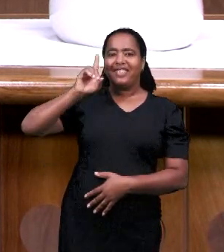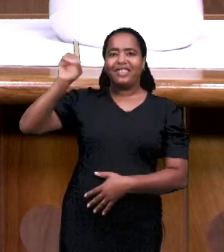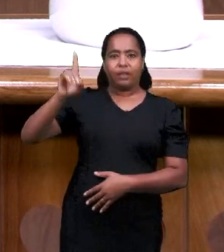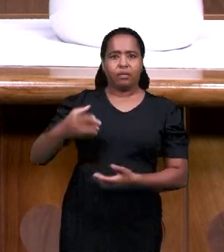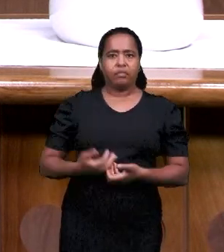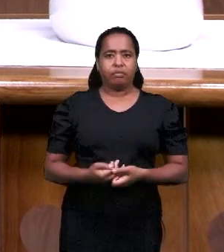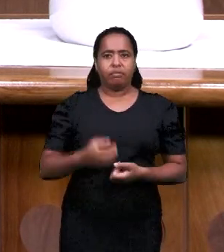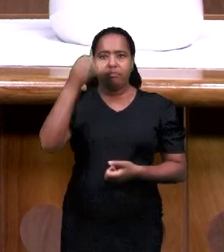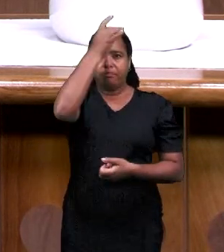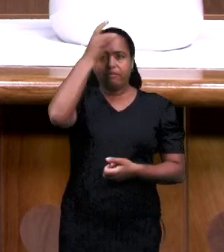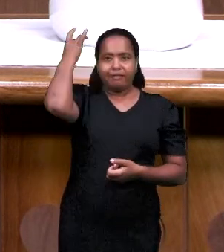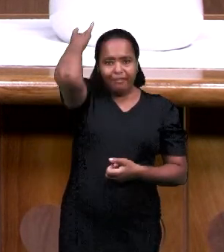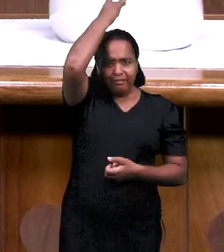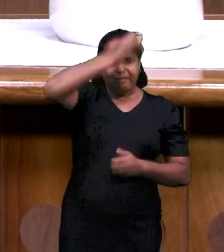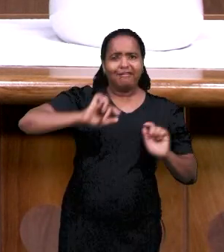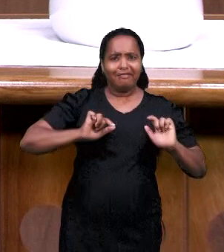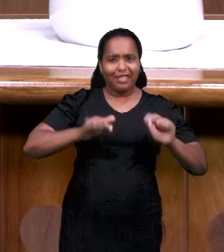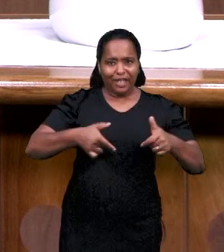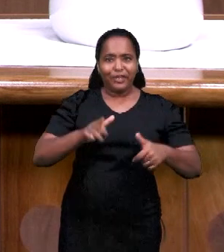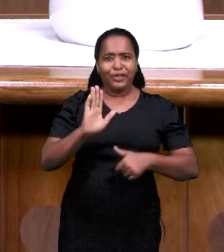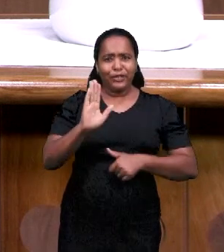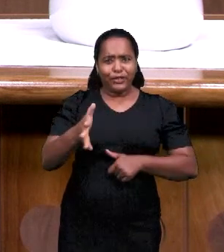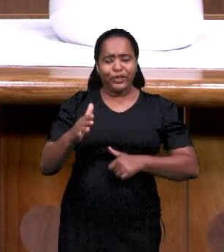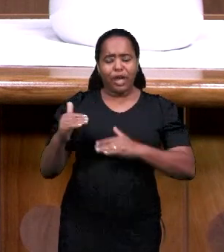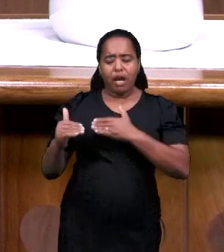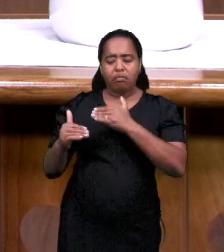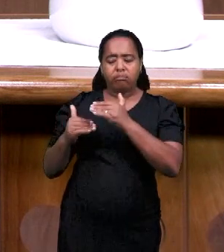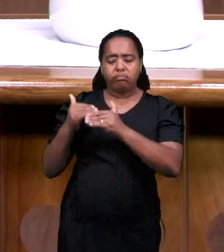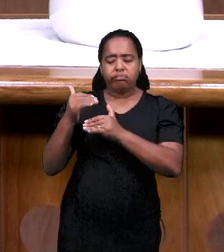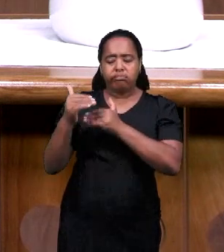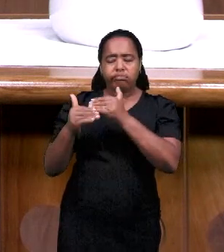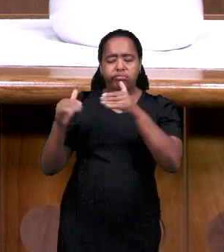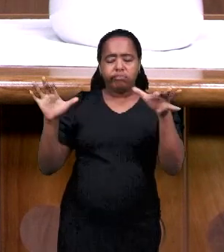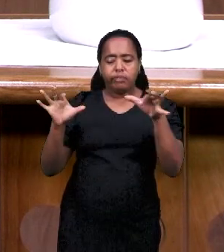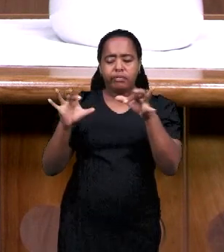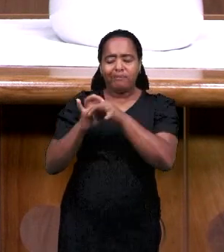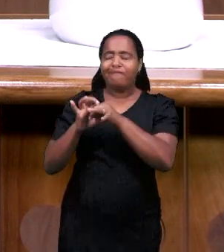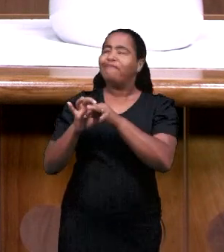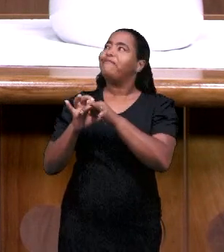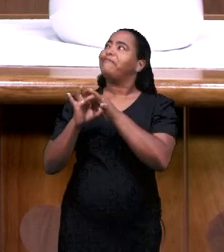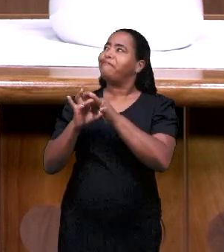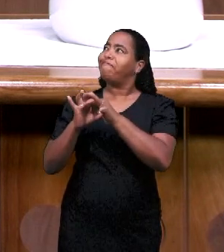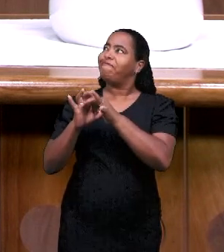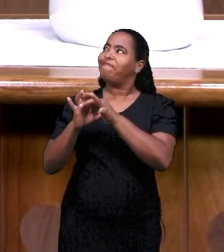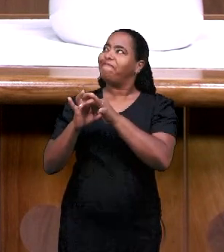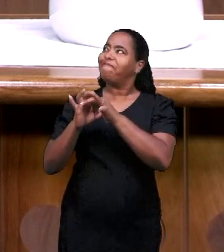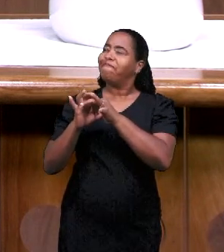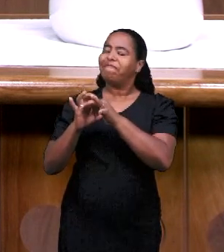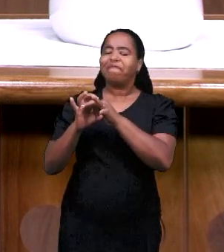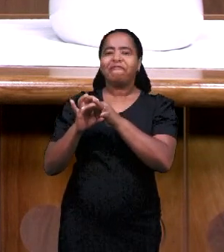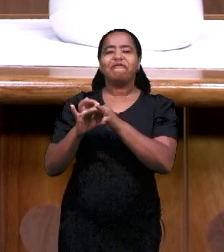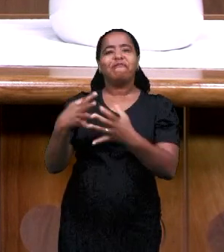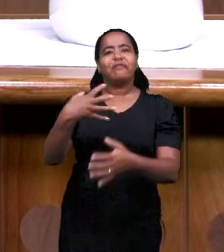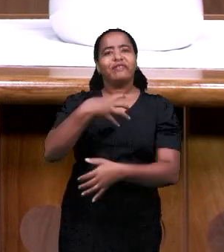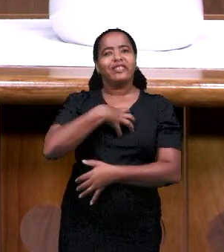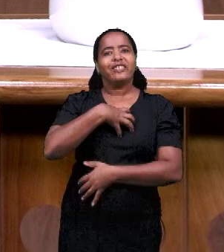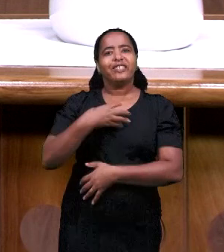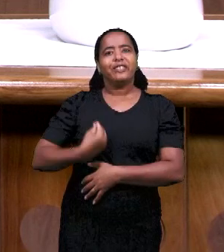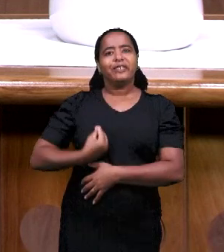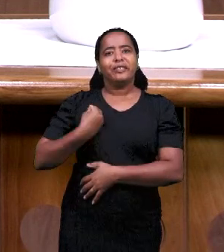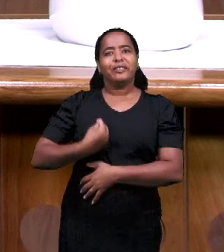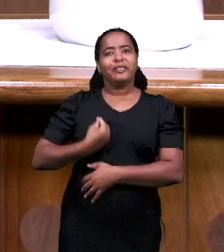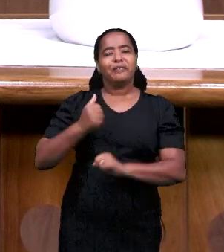Dieu agit déjà dans un processus de profonde communion avec le Seigneur, ce que nous vivons, y compris à travers la